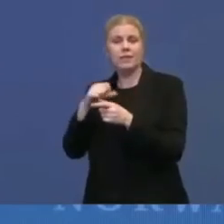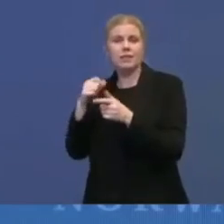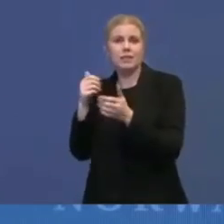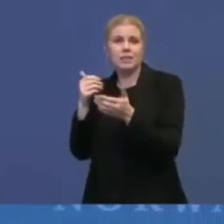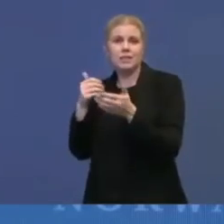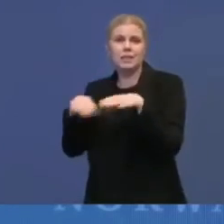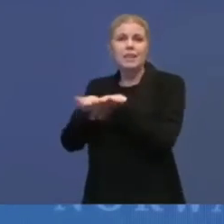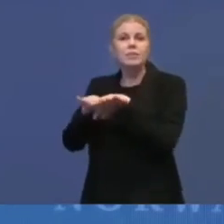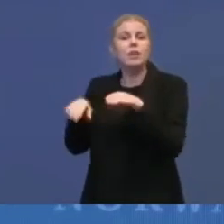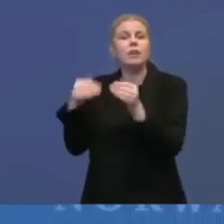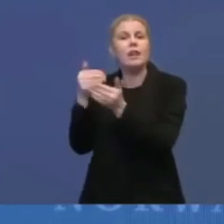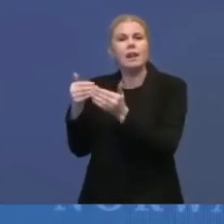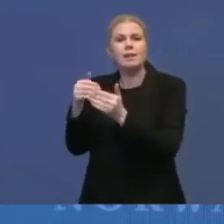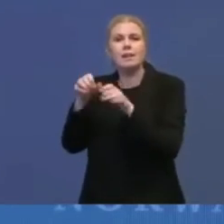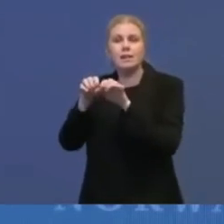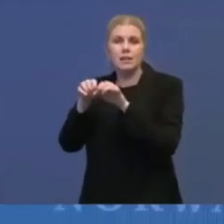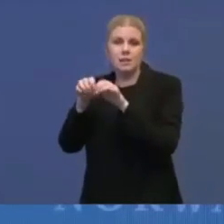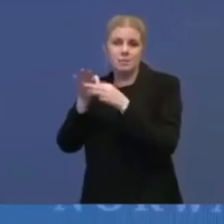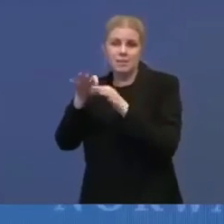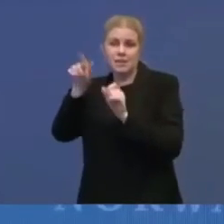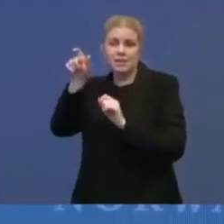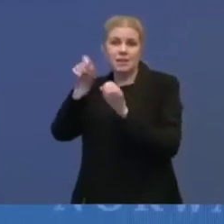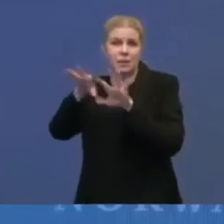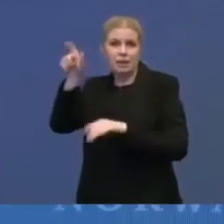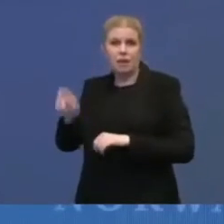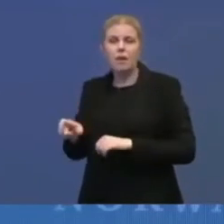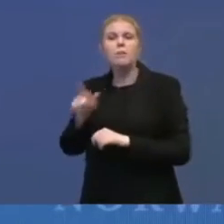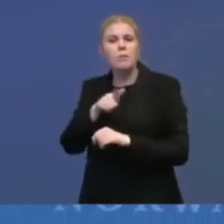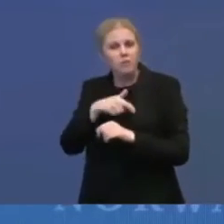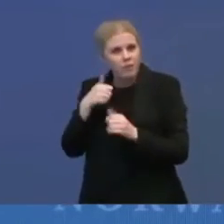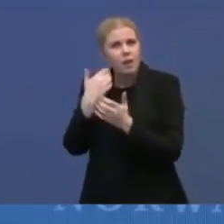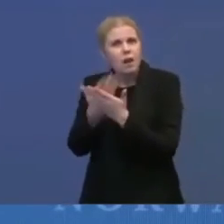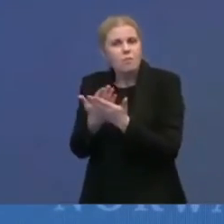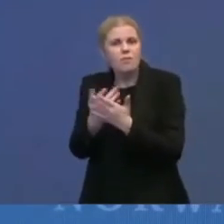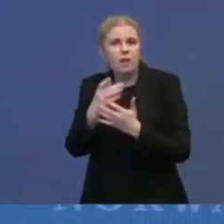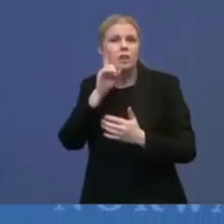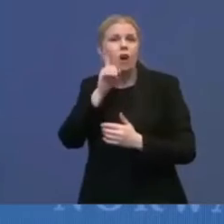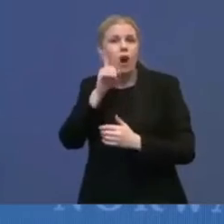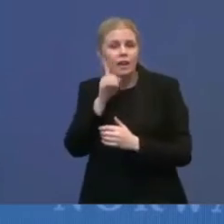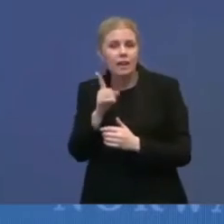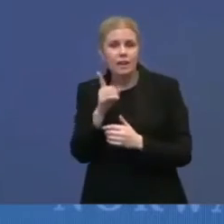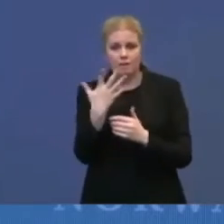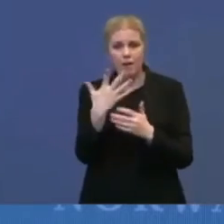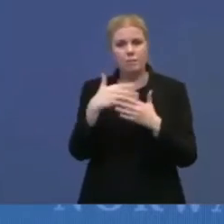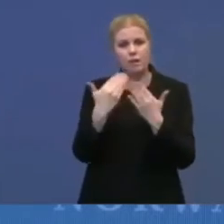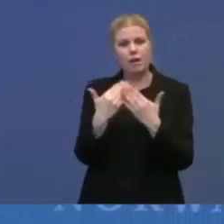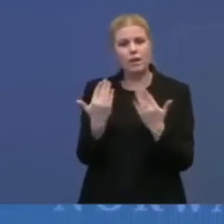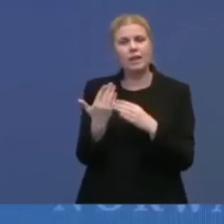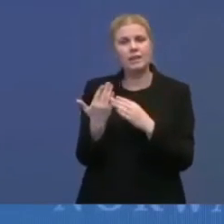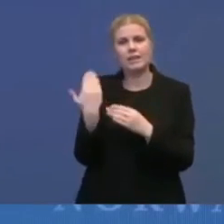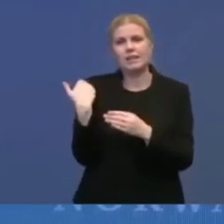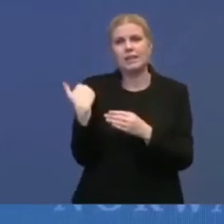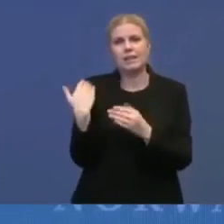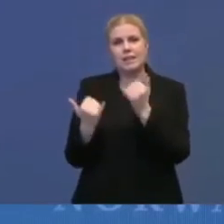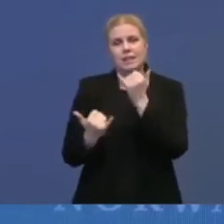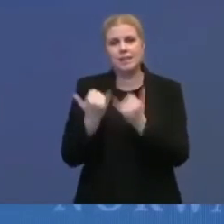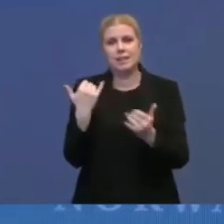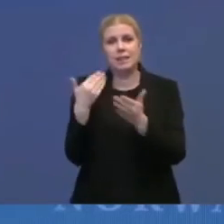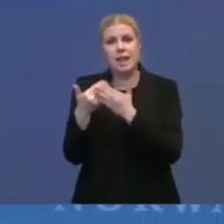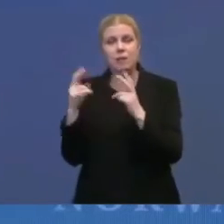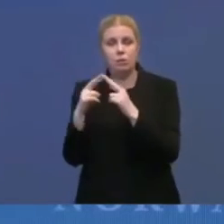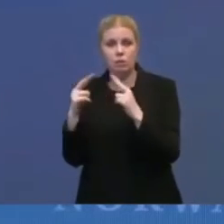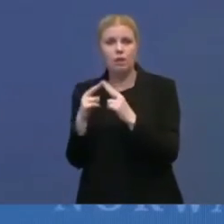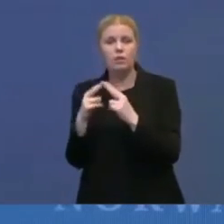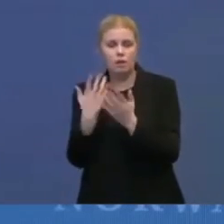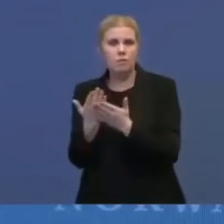taal lamida isu gudda waa qofke chirada qaddi. Waxanu ku talin inna in baddal keada ay maaluun wala isbaran shal magalmood kadib marki